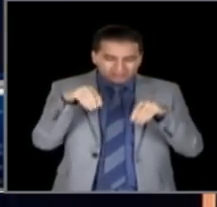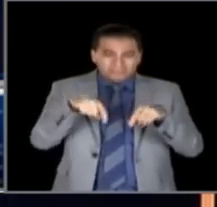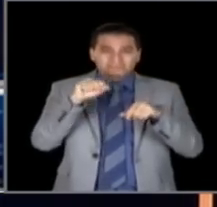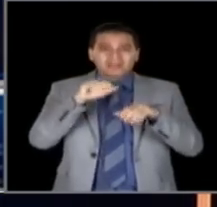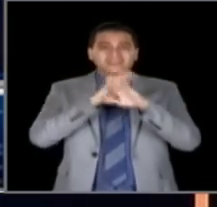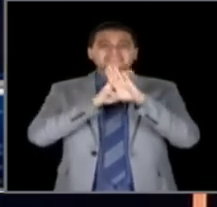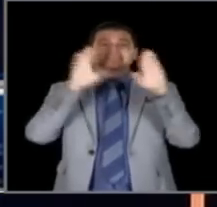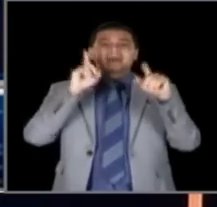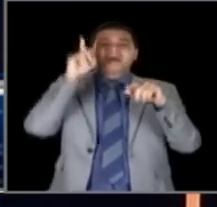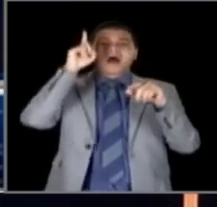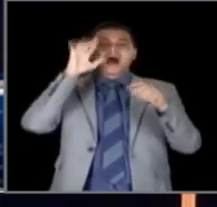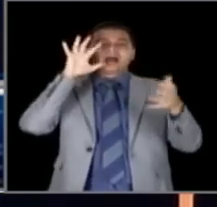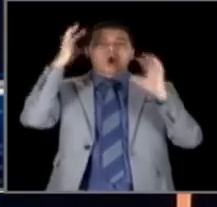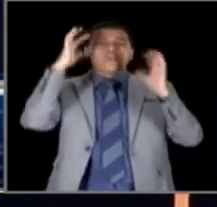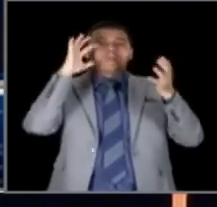2022. فما هي؟